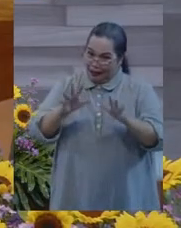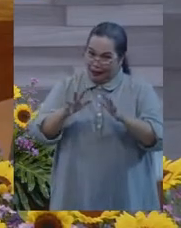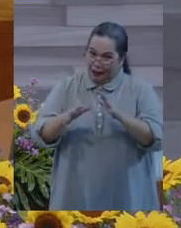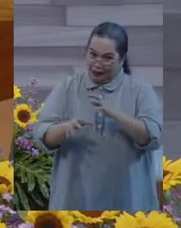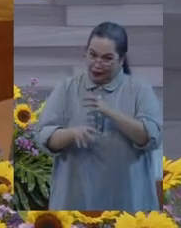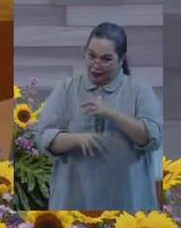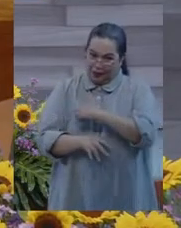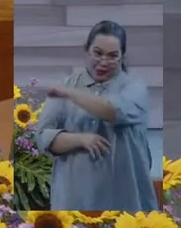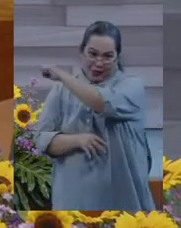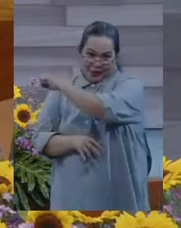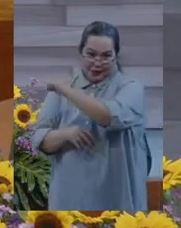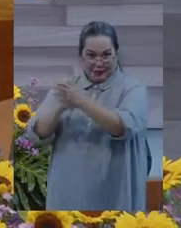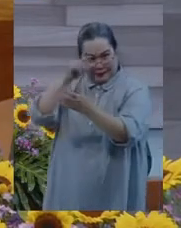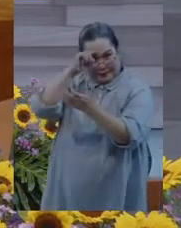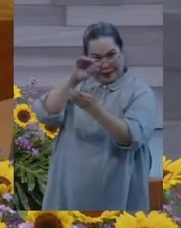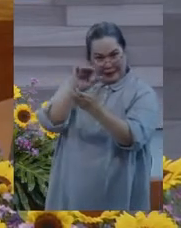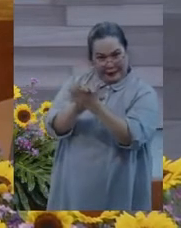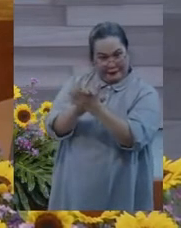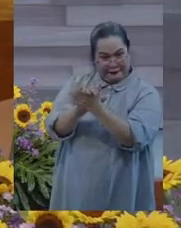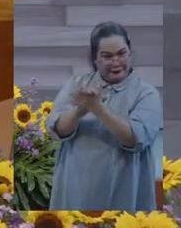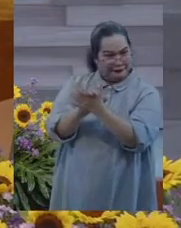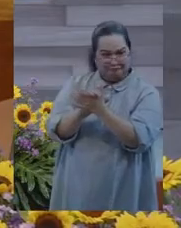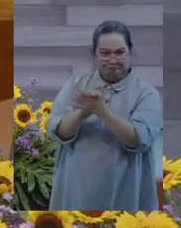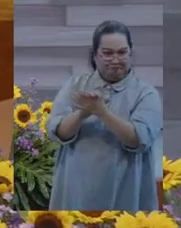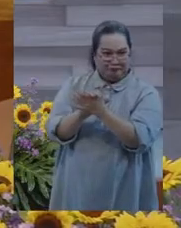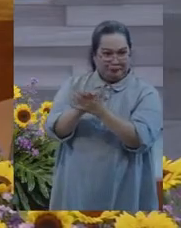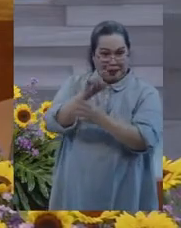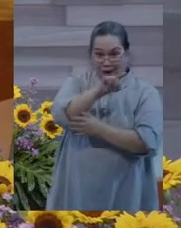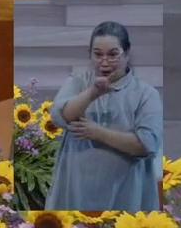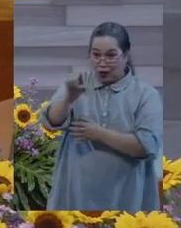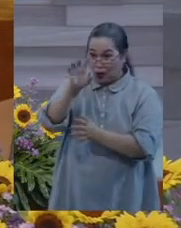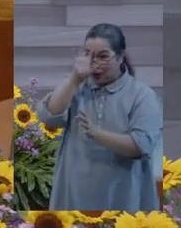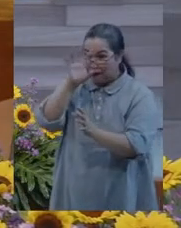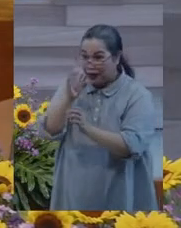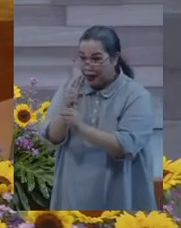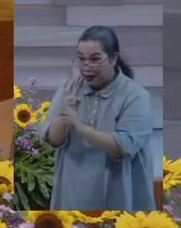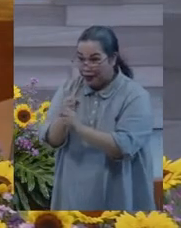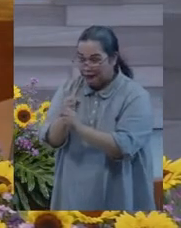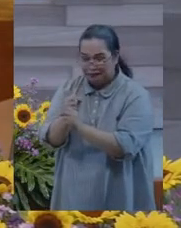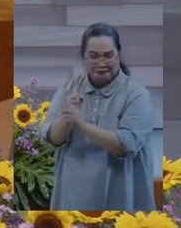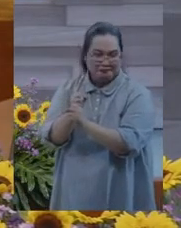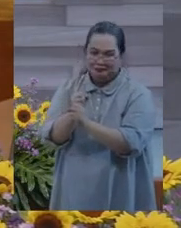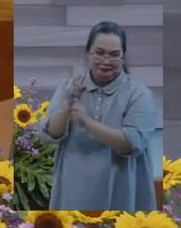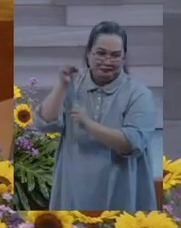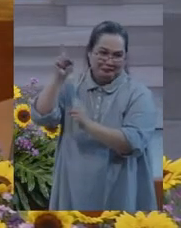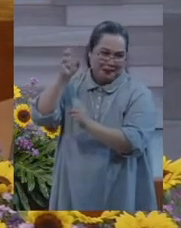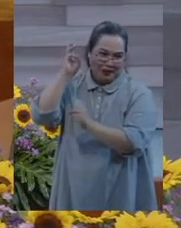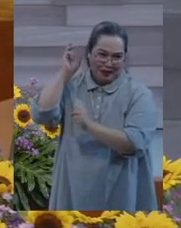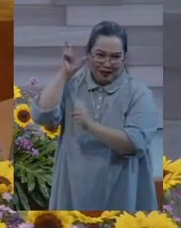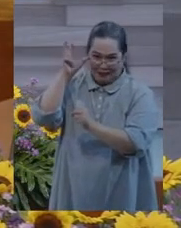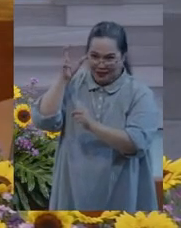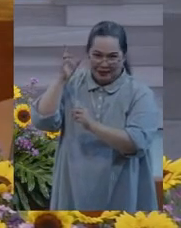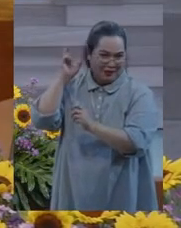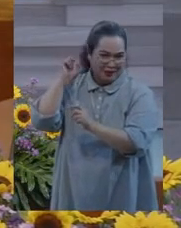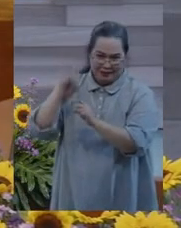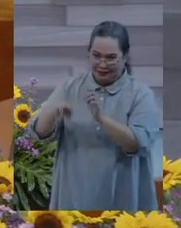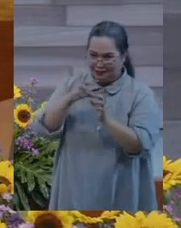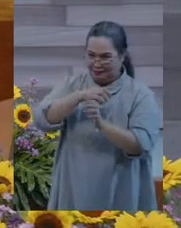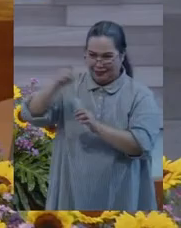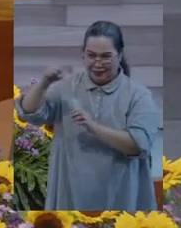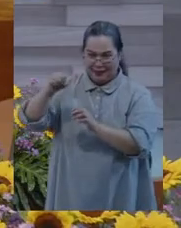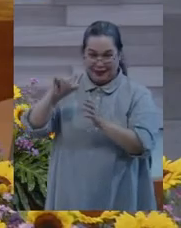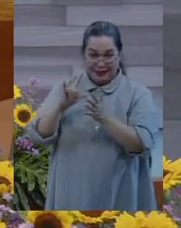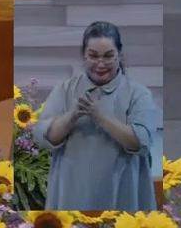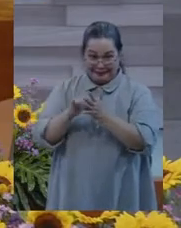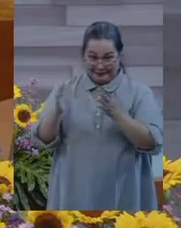ating pananampalataya. Hindi nila kayang alisin ang ating kaligtasan. Ito po ang hamon sa